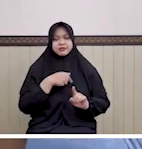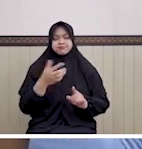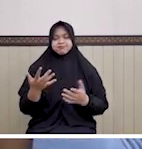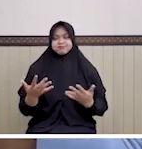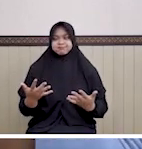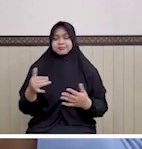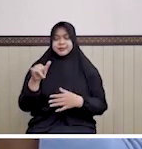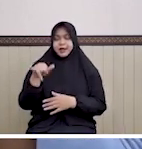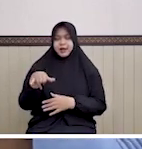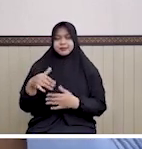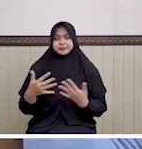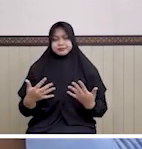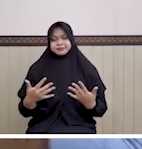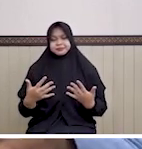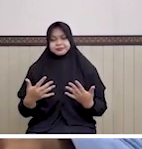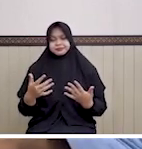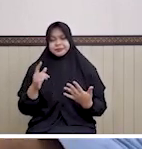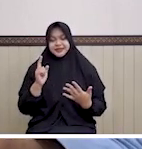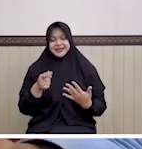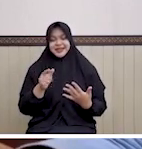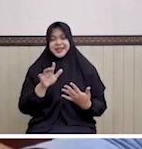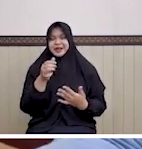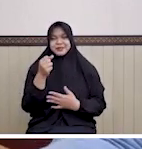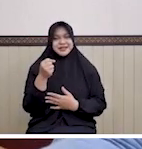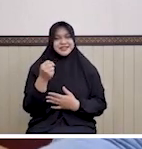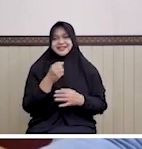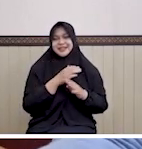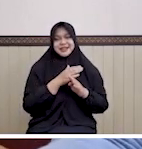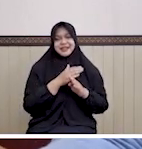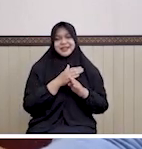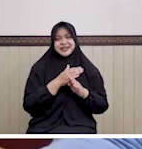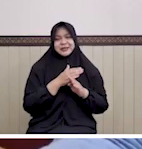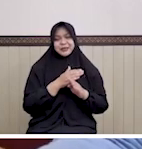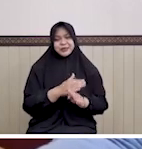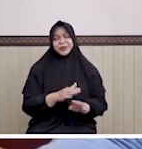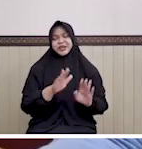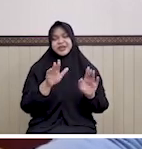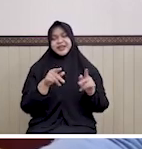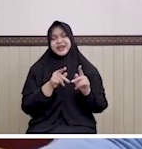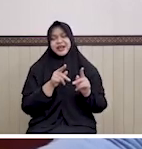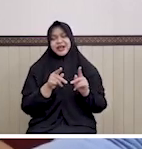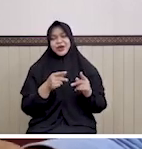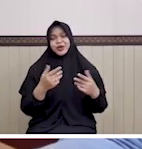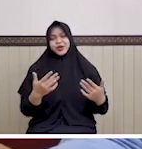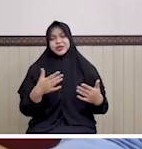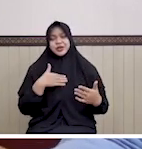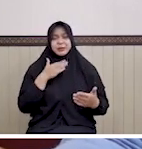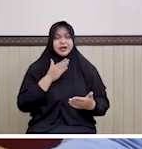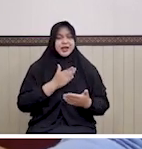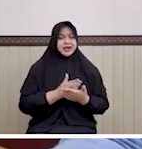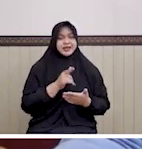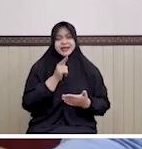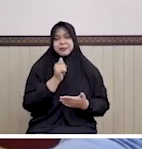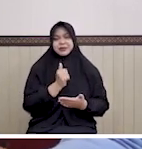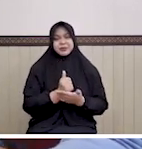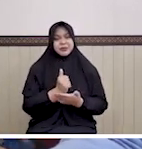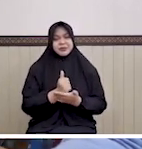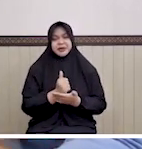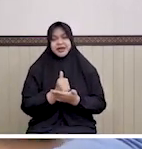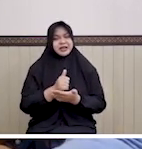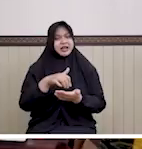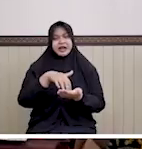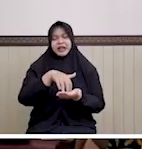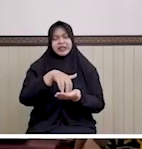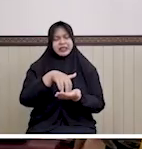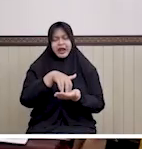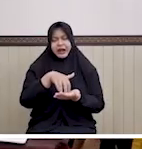Eh tentunya bisa kita pungkiri bahwa saya menegaskan ini sangat sangat dan sangat